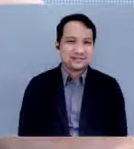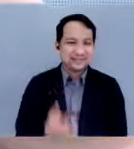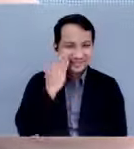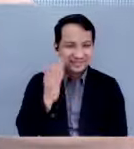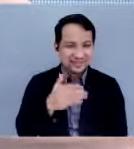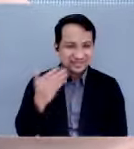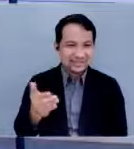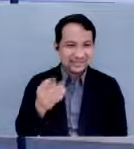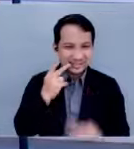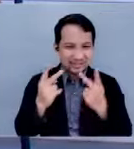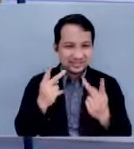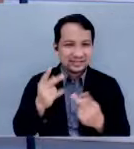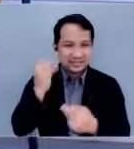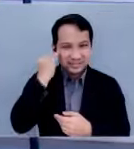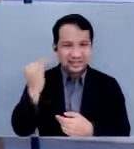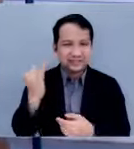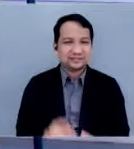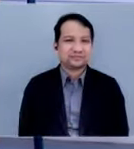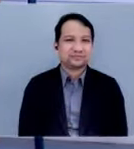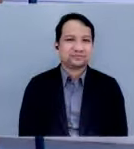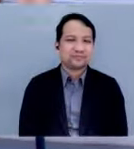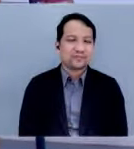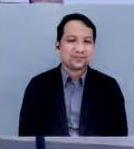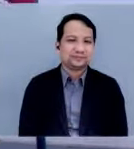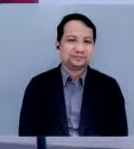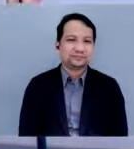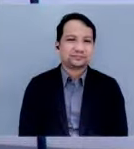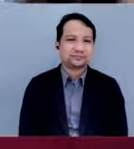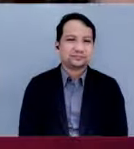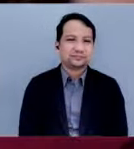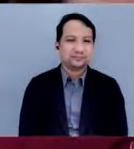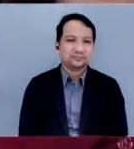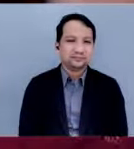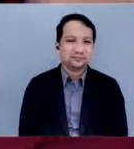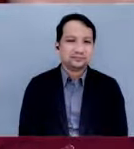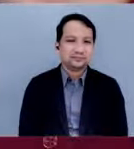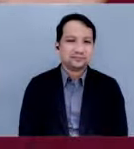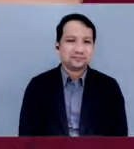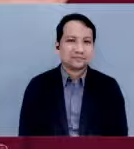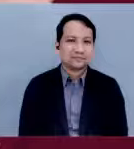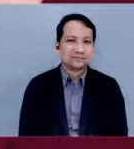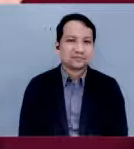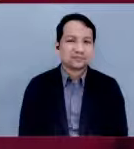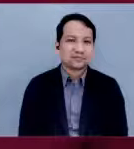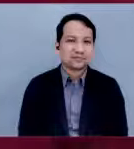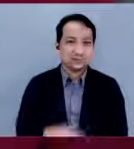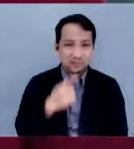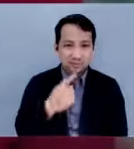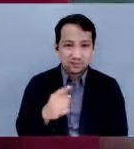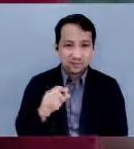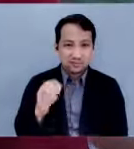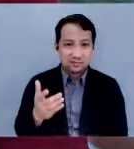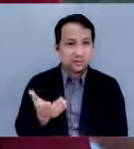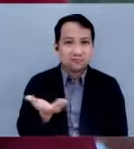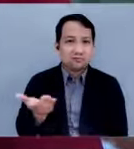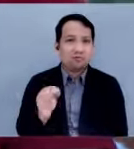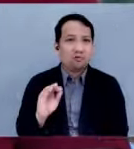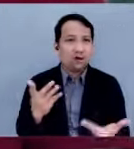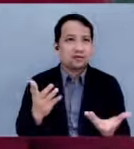bisita, may idea kung paano sasabihin. Ito, ito. Nakabang din. Nakabang na sira. Pero ako sasabihin ko talaga, wala nang tayo. Ano